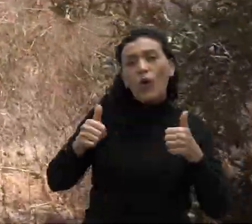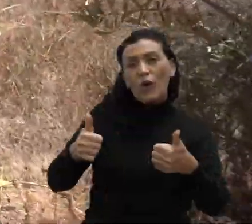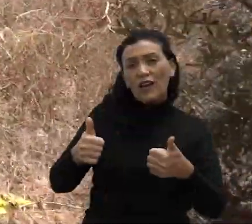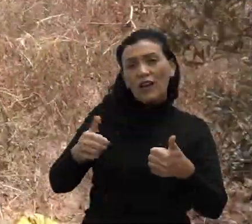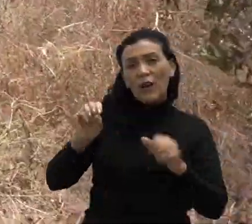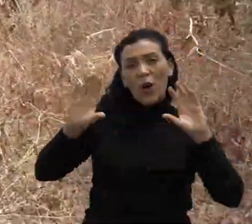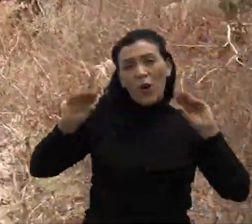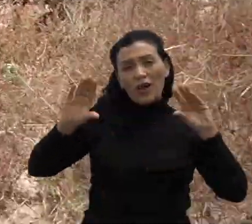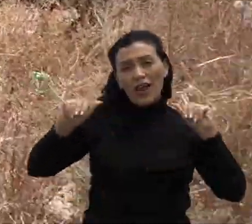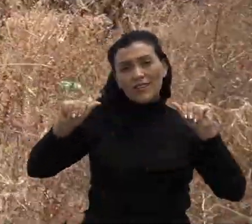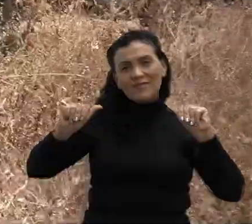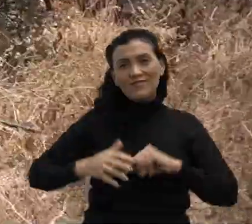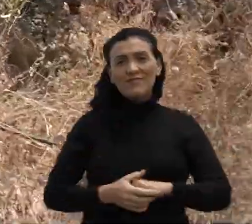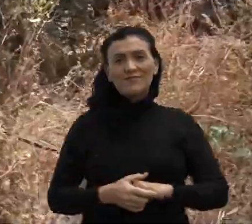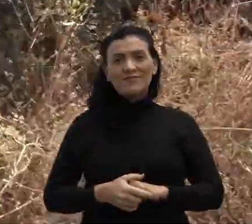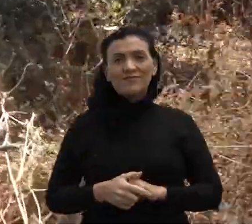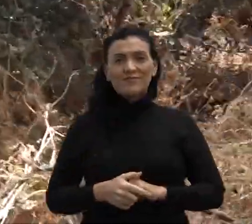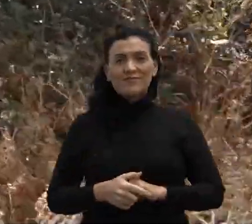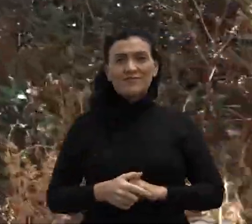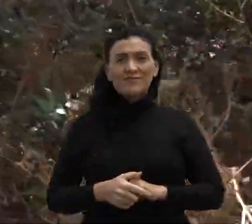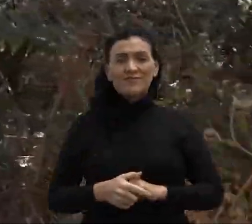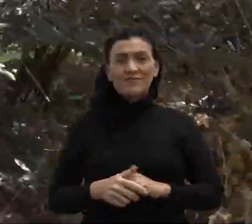وين يا حج؟ هلا كل ما